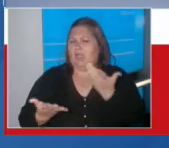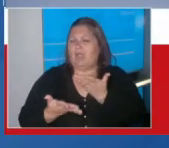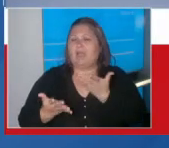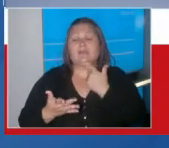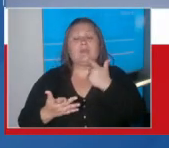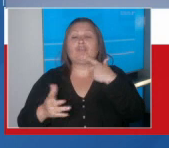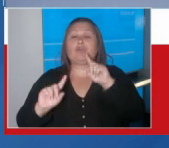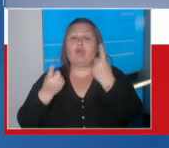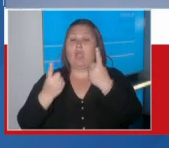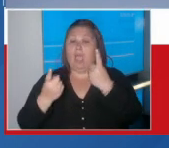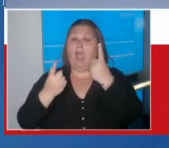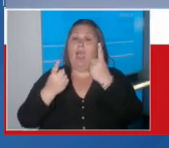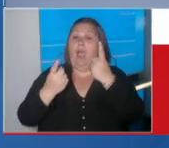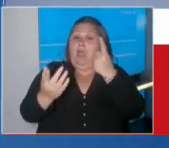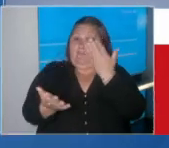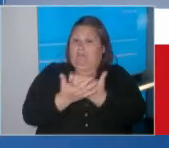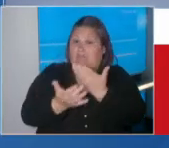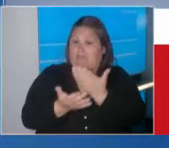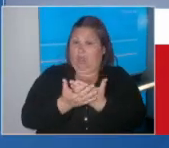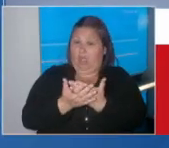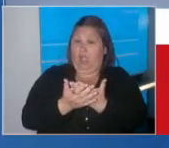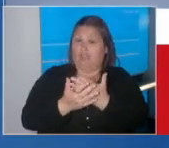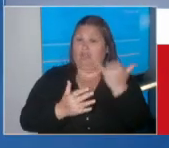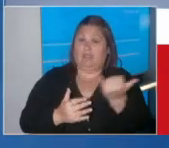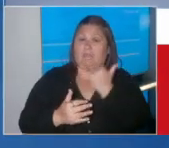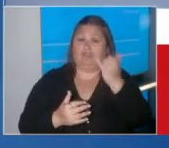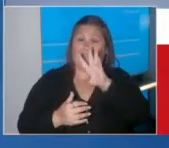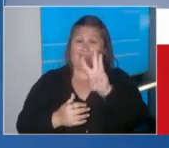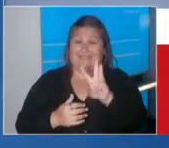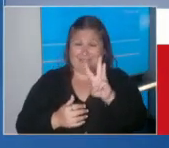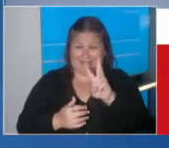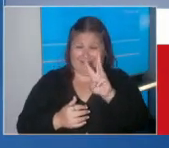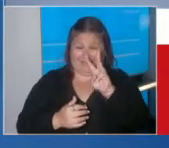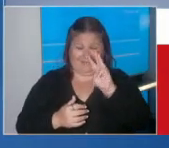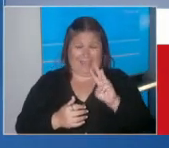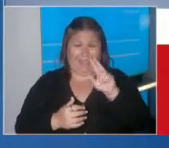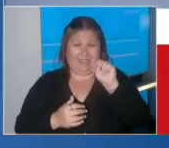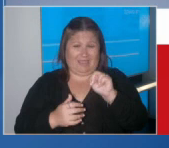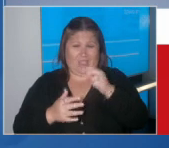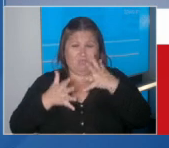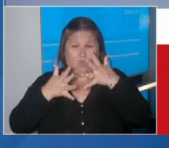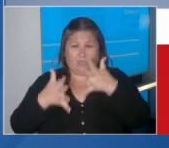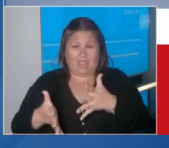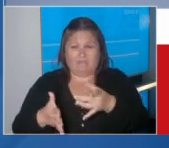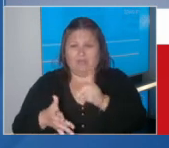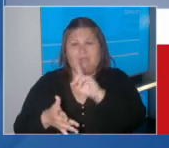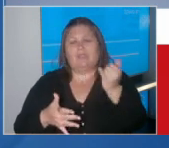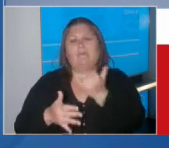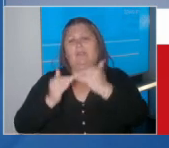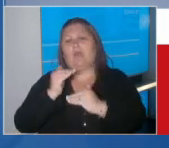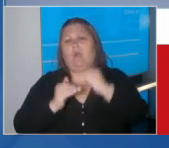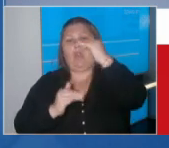המציאות מוכיחה שבכל פעם ששרה נתניהו מתקפת, הליכוד עולה במנדט. היא לא נמצאת בכלל בכתב האישום,